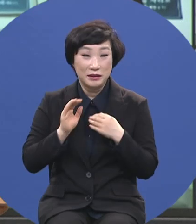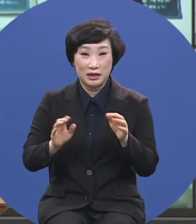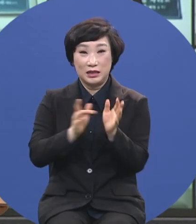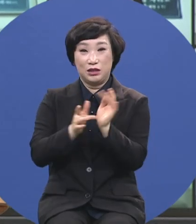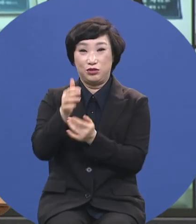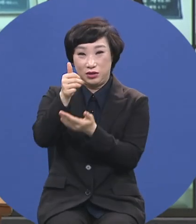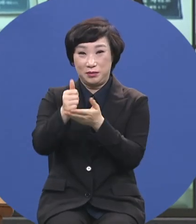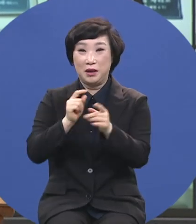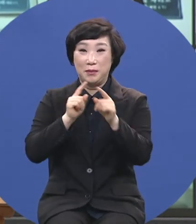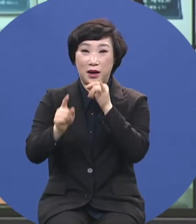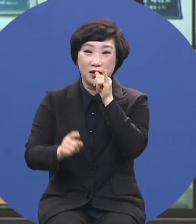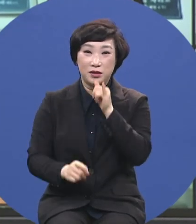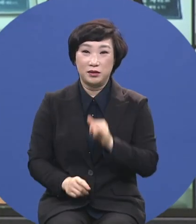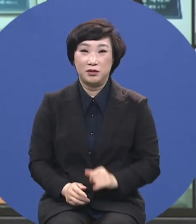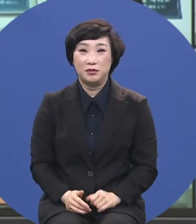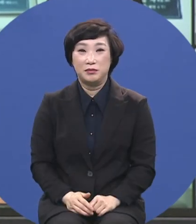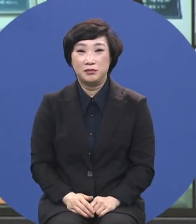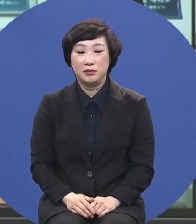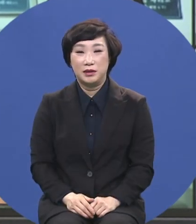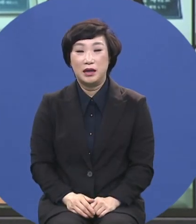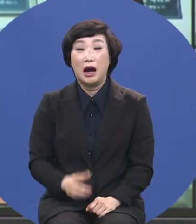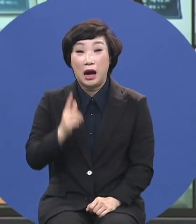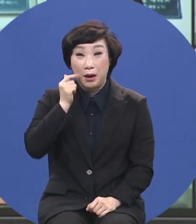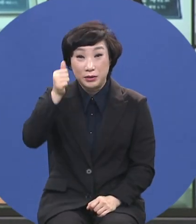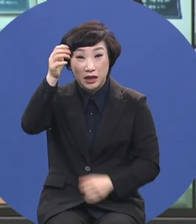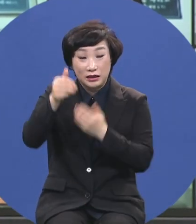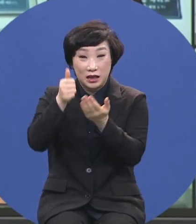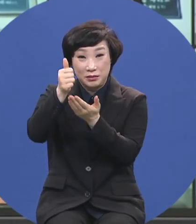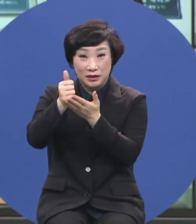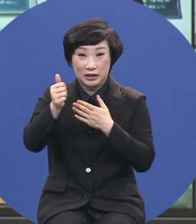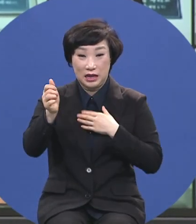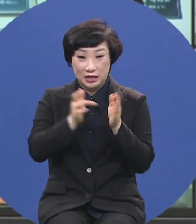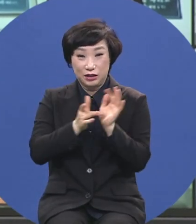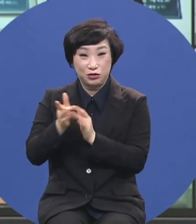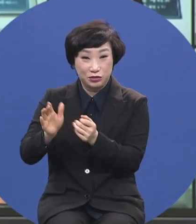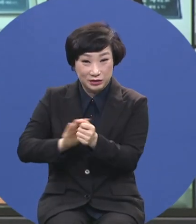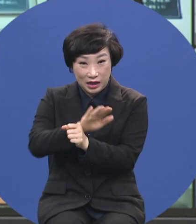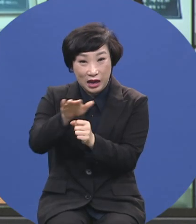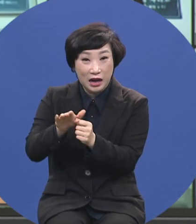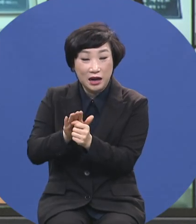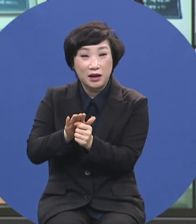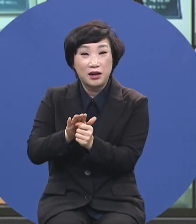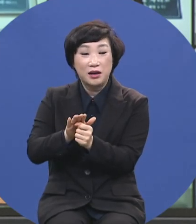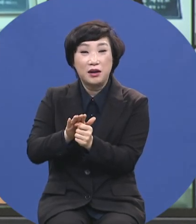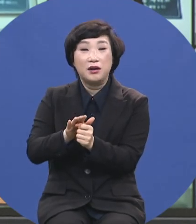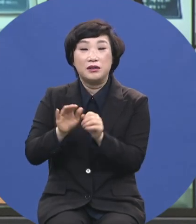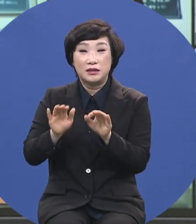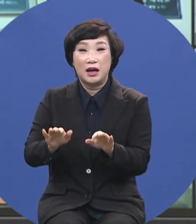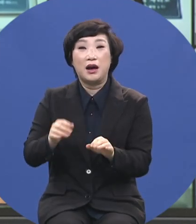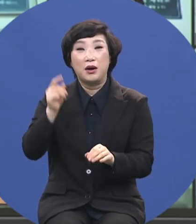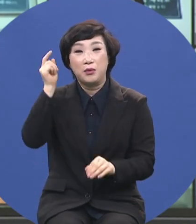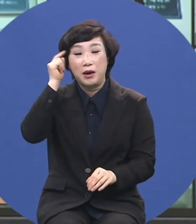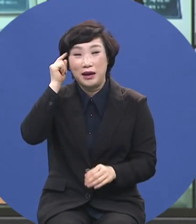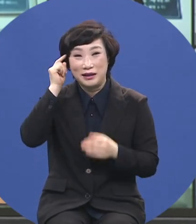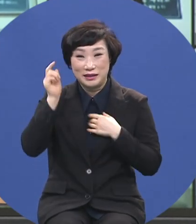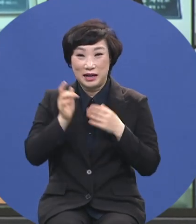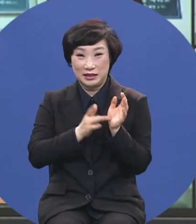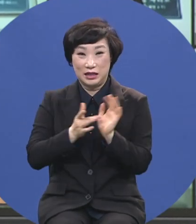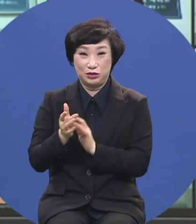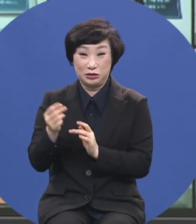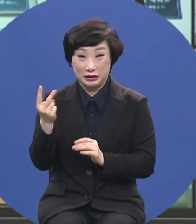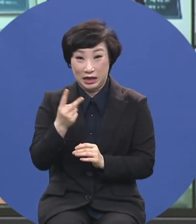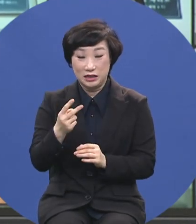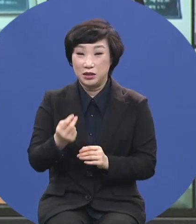예수께서 말씀하셨어요. 아버지께서 나를 사랑하시는 것은 내가